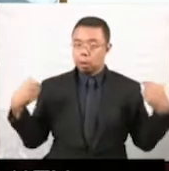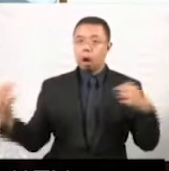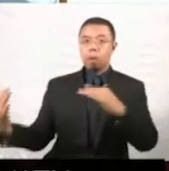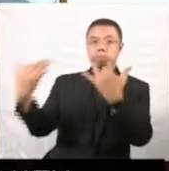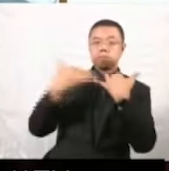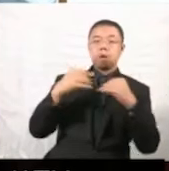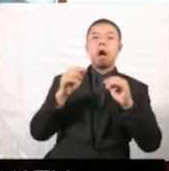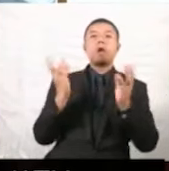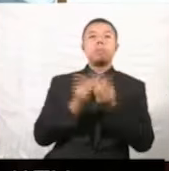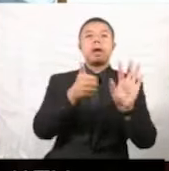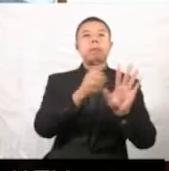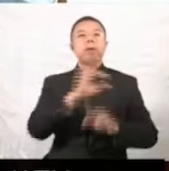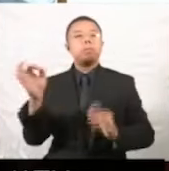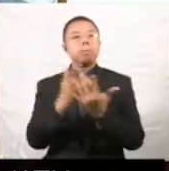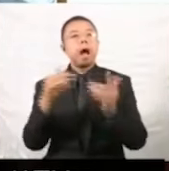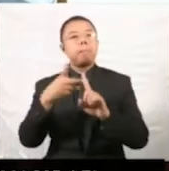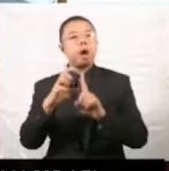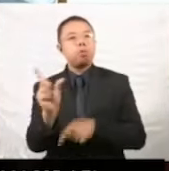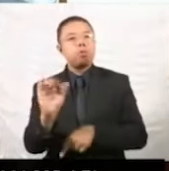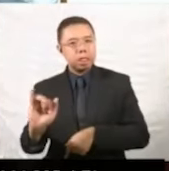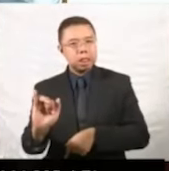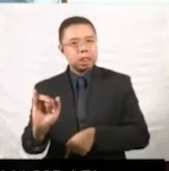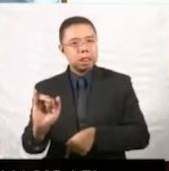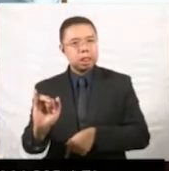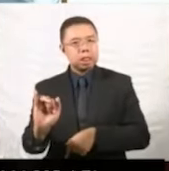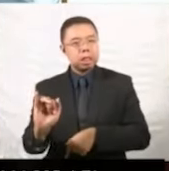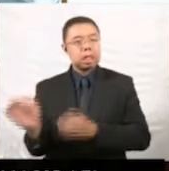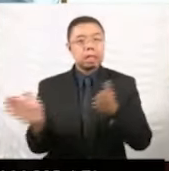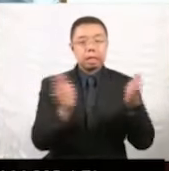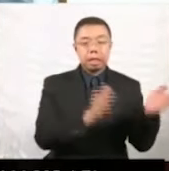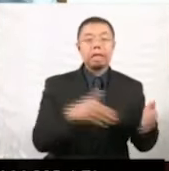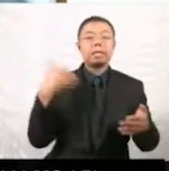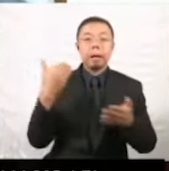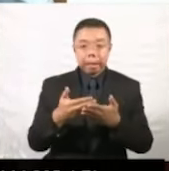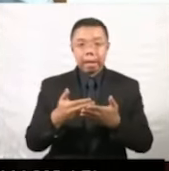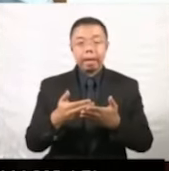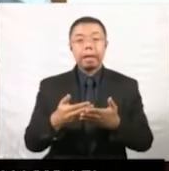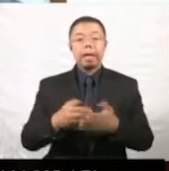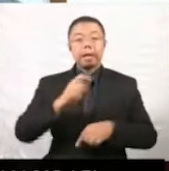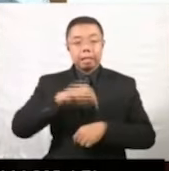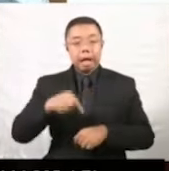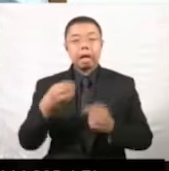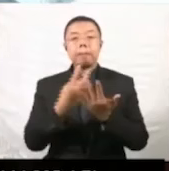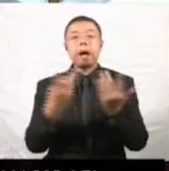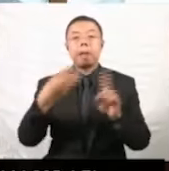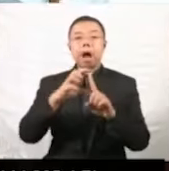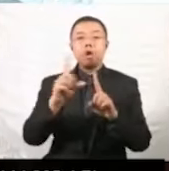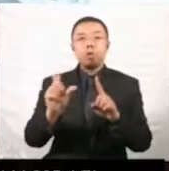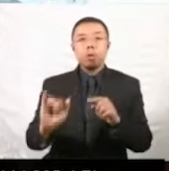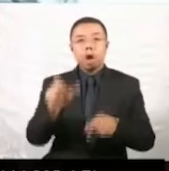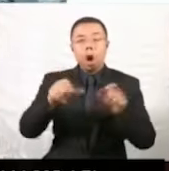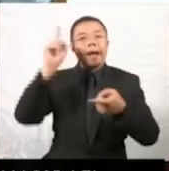berkuncung bisa 6.000 orang masyarakat baduwi akhirnya apa dengan ini masyarakat Badu dikenal